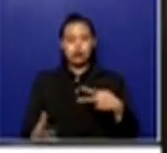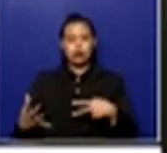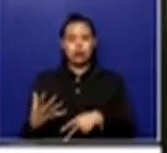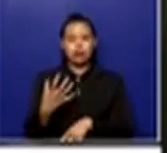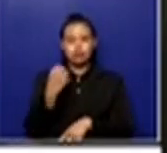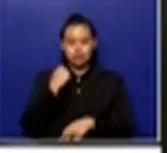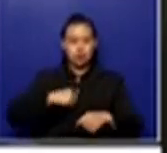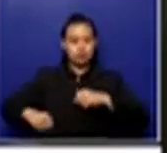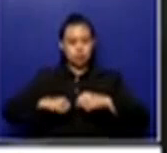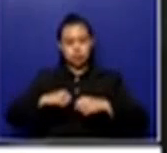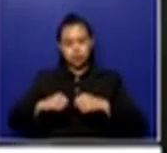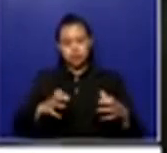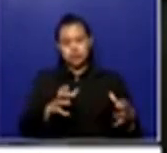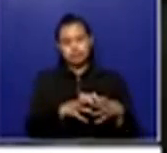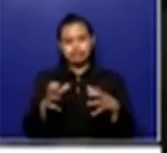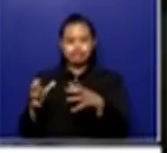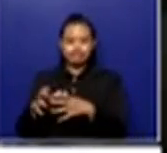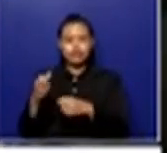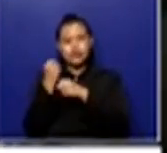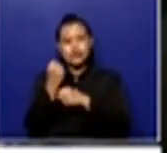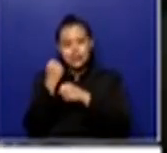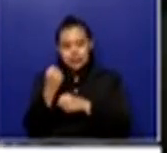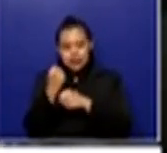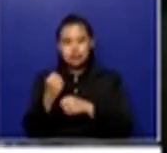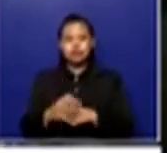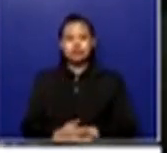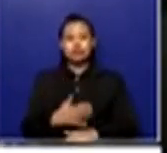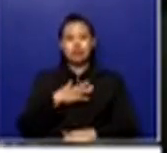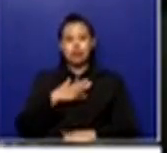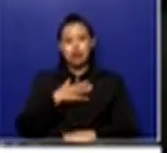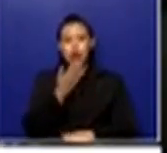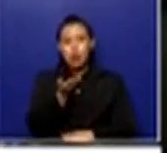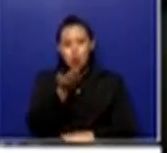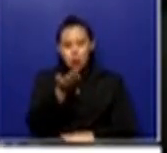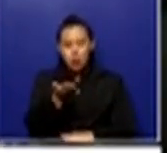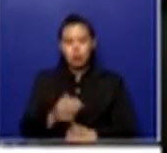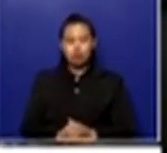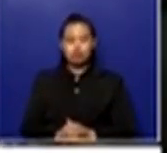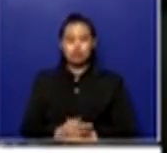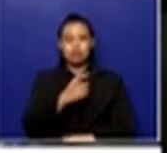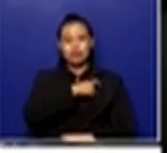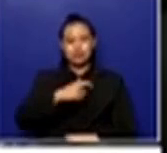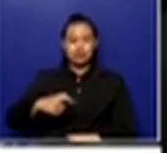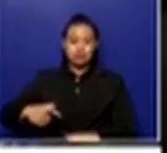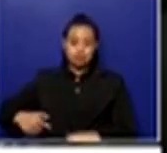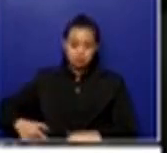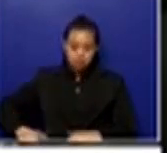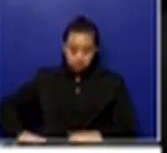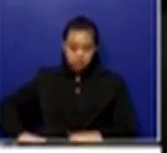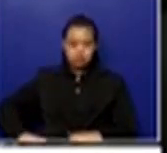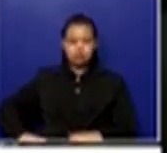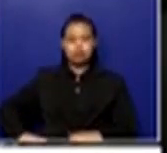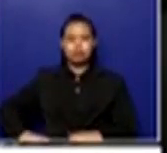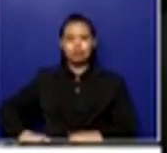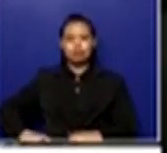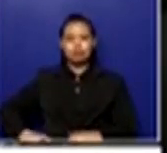การประท้วงมีข้อเรียกร้องส่วนหนึ่งของข้อเรียกร้องก็พาดพิงถึงสถาบันน